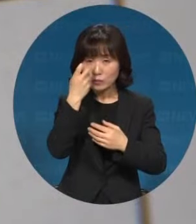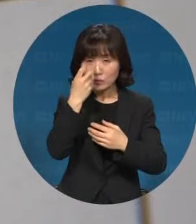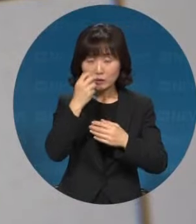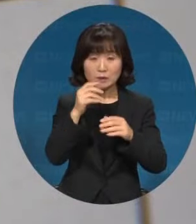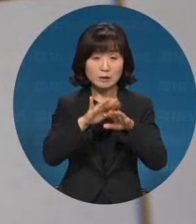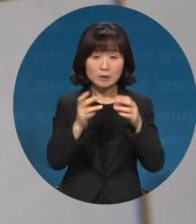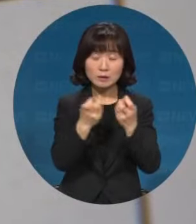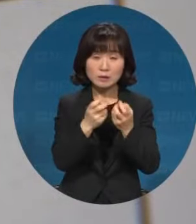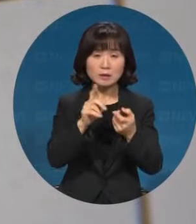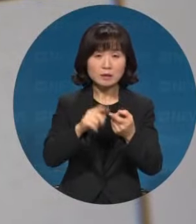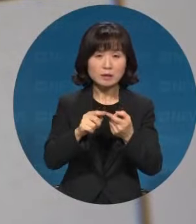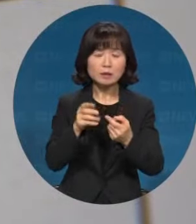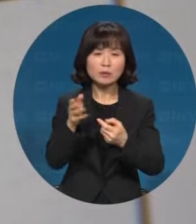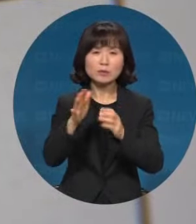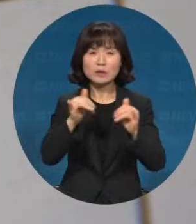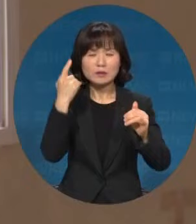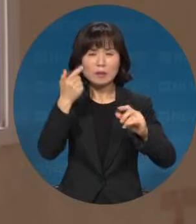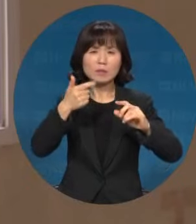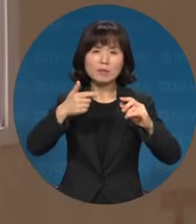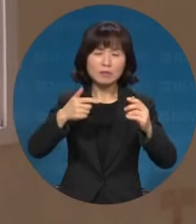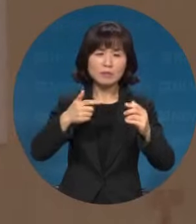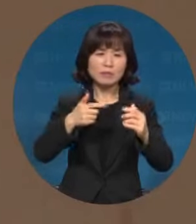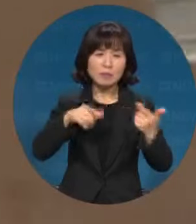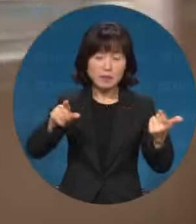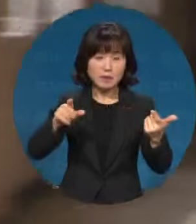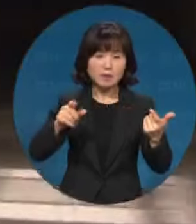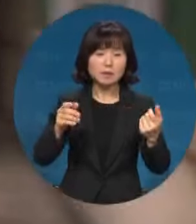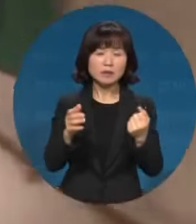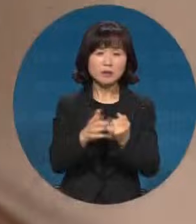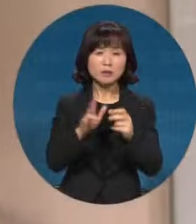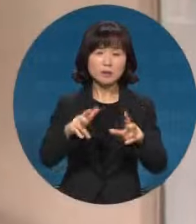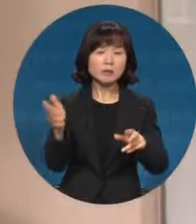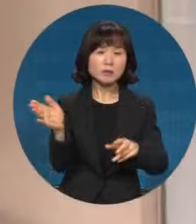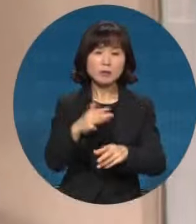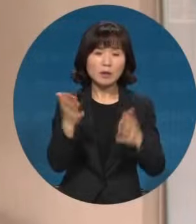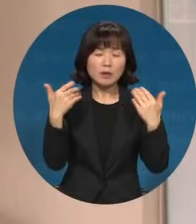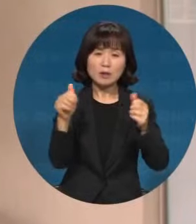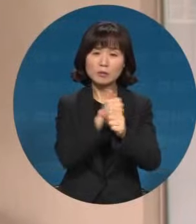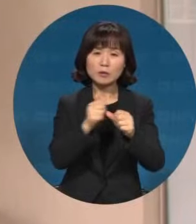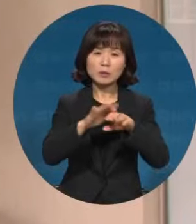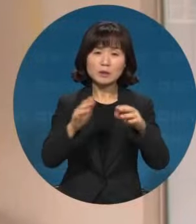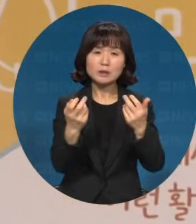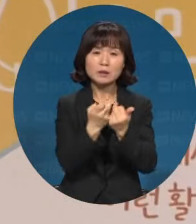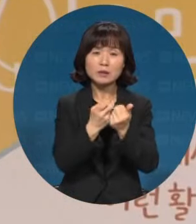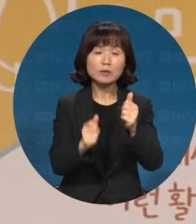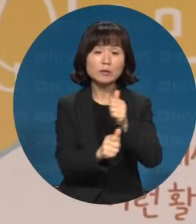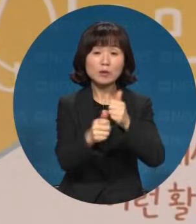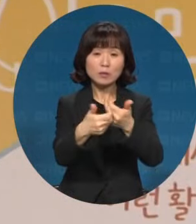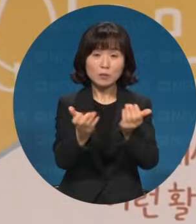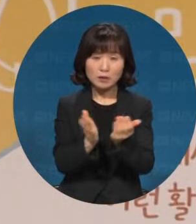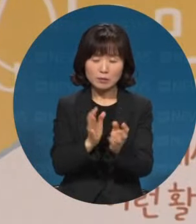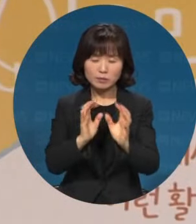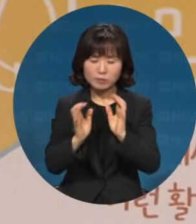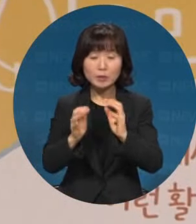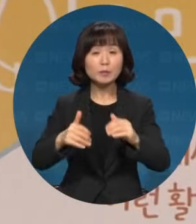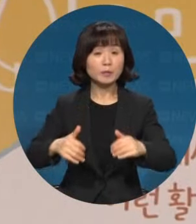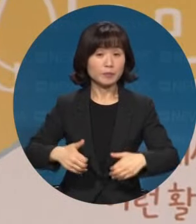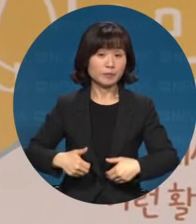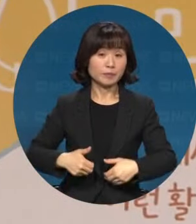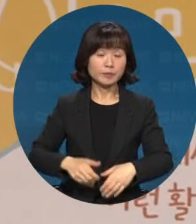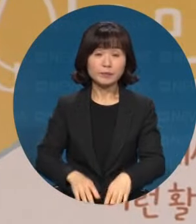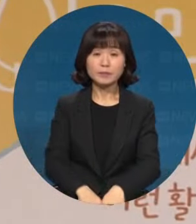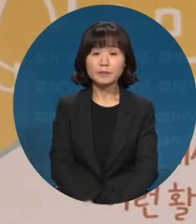각계 전문가들의 의견이 맞서는만큼 지금이라도 학폭 대책을 열어 힘도 있게 논의해야 한다는 지적이 나옵니다. EBS뉴스